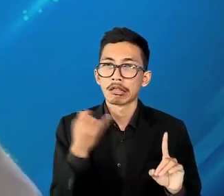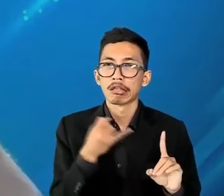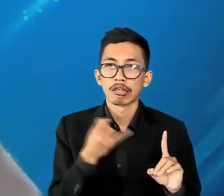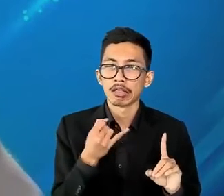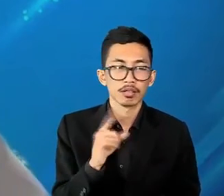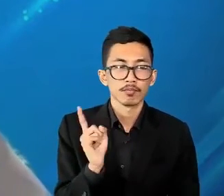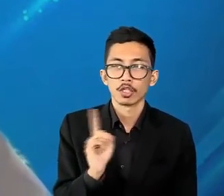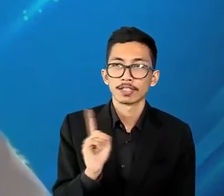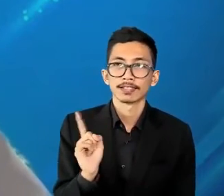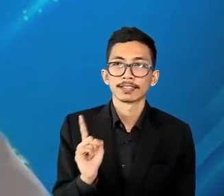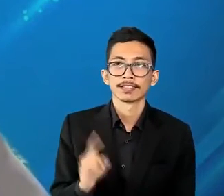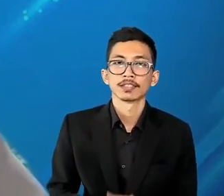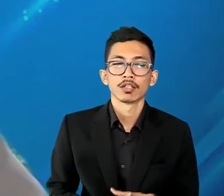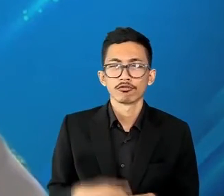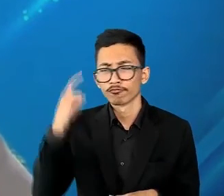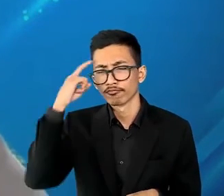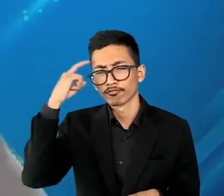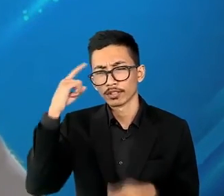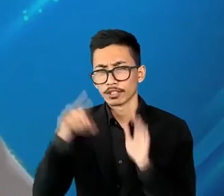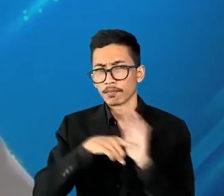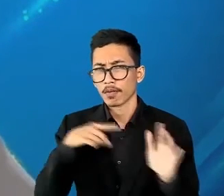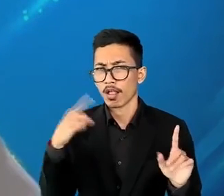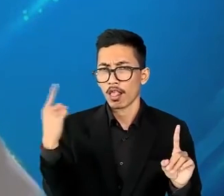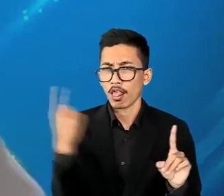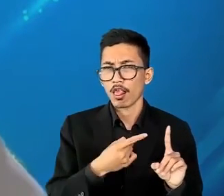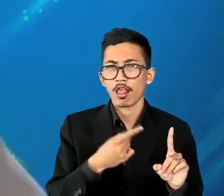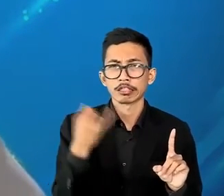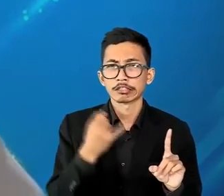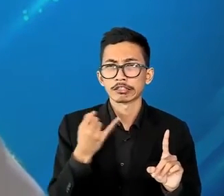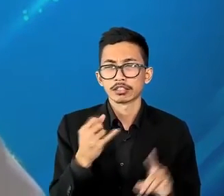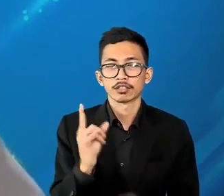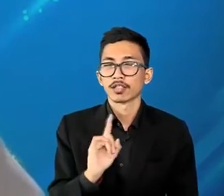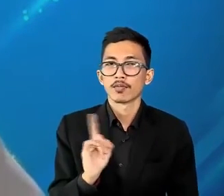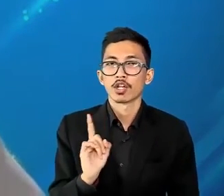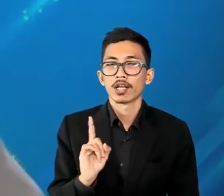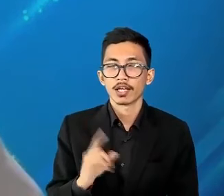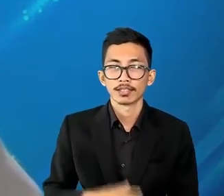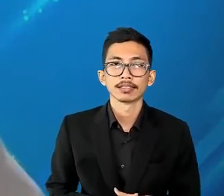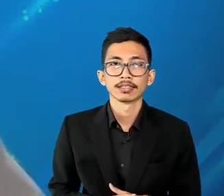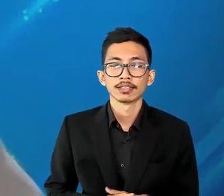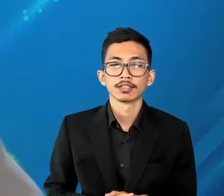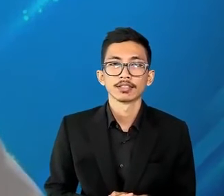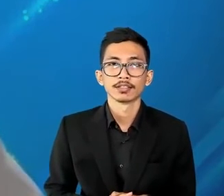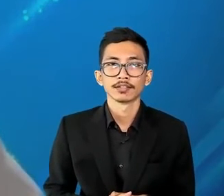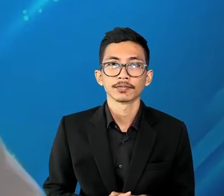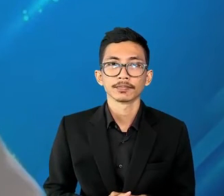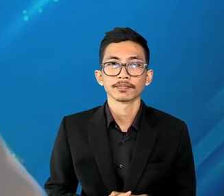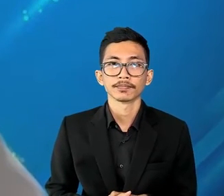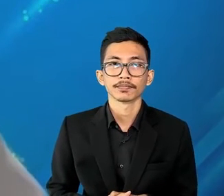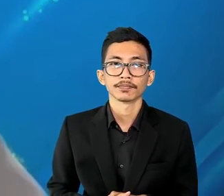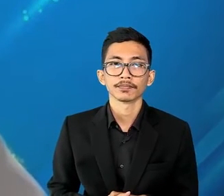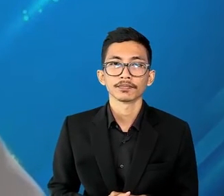dikucilkan ya, di stigmatisasi itu jangan sampai terjadi. Berilah dia pertolongan karena dia lagi